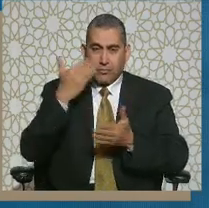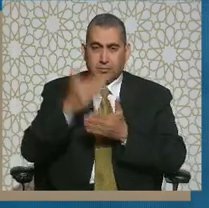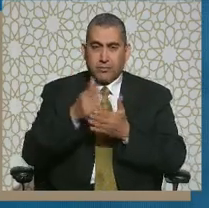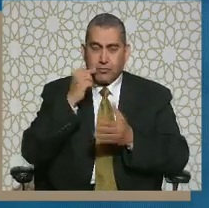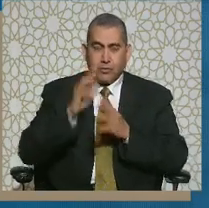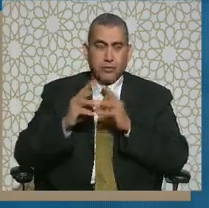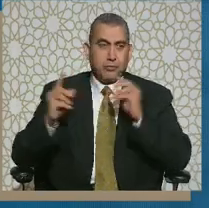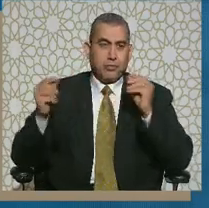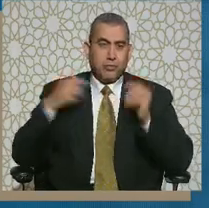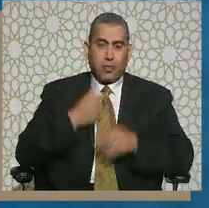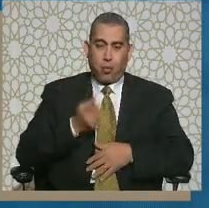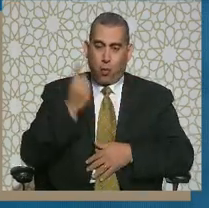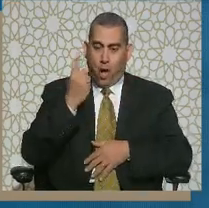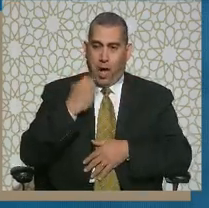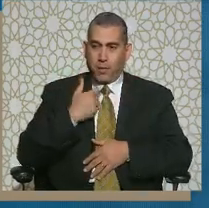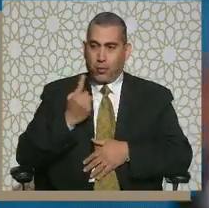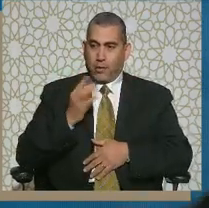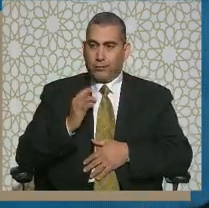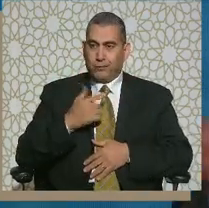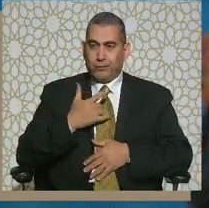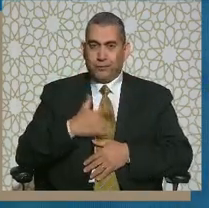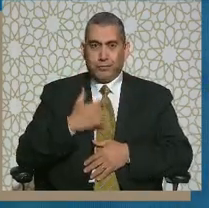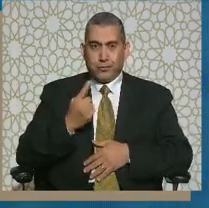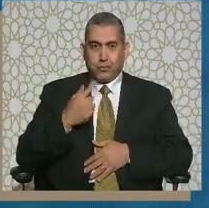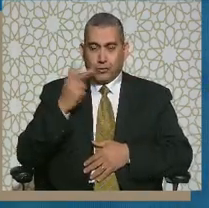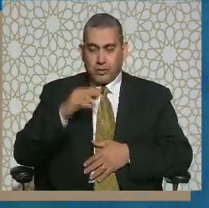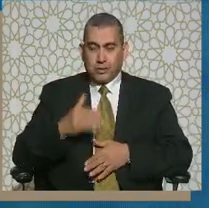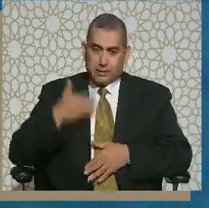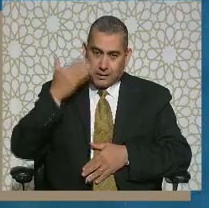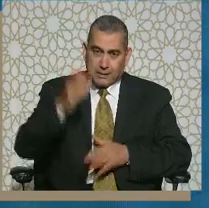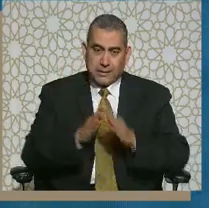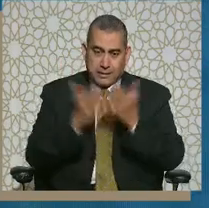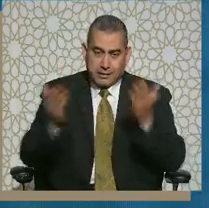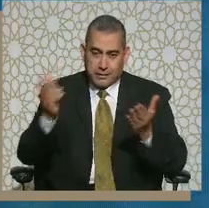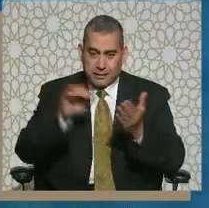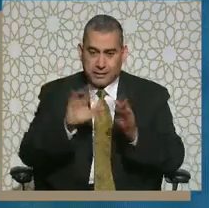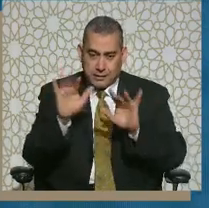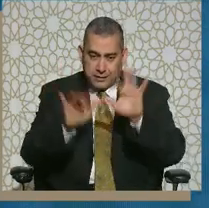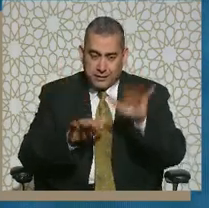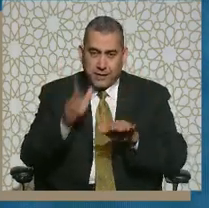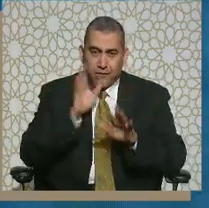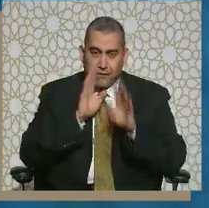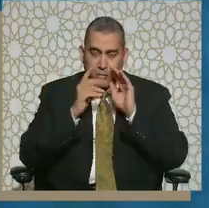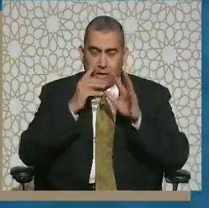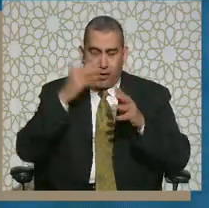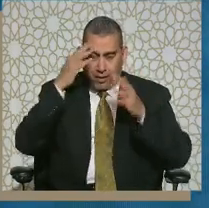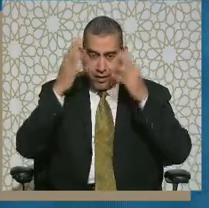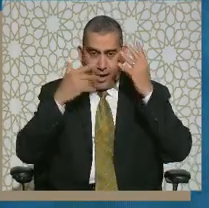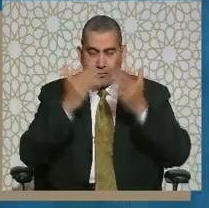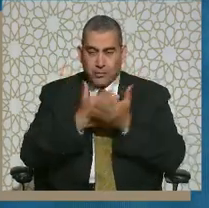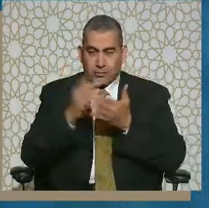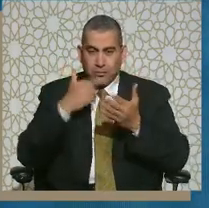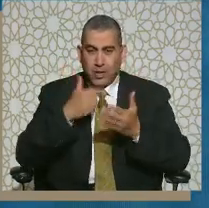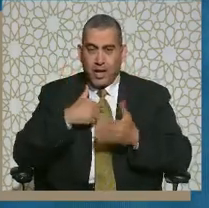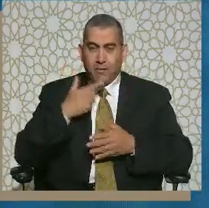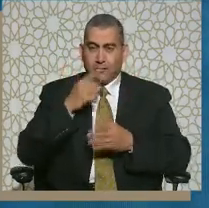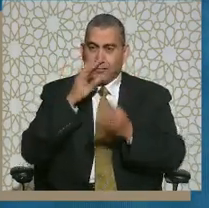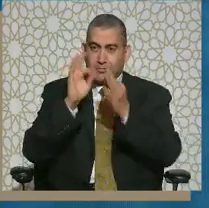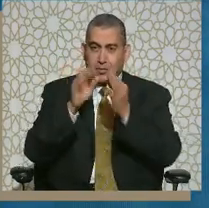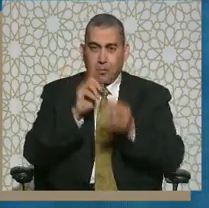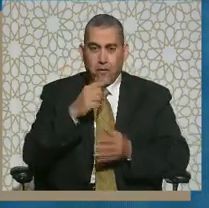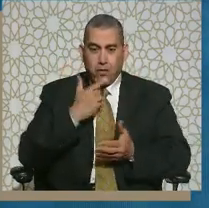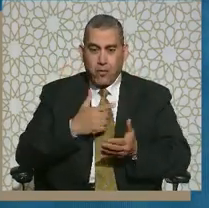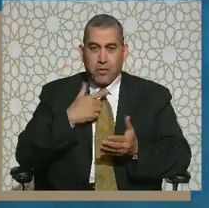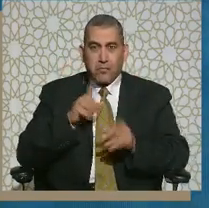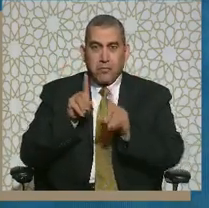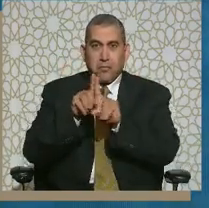يحس ان هو لوحده وهو ده اللي بيخليه يرجع تاني للصفحه هو بيتلا مش بيتنس مش بيحصل له